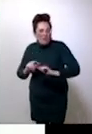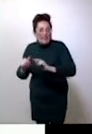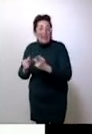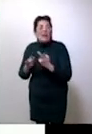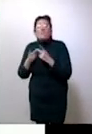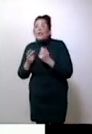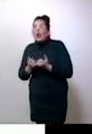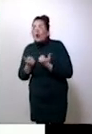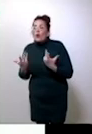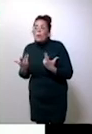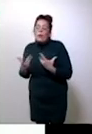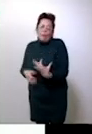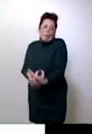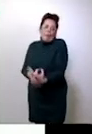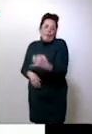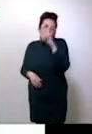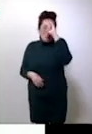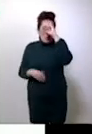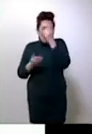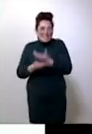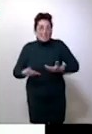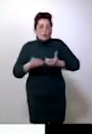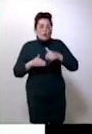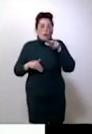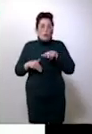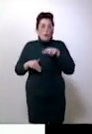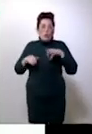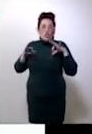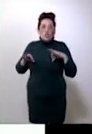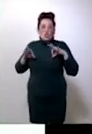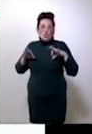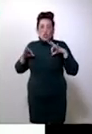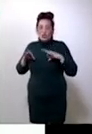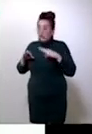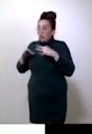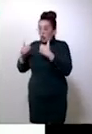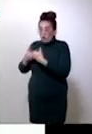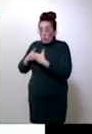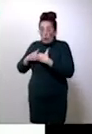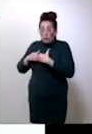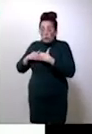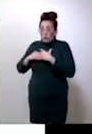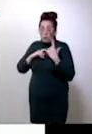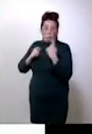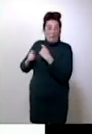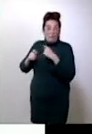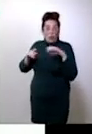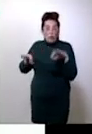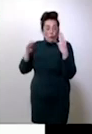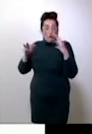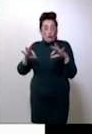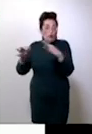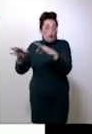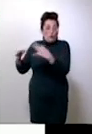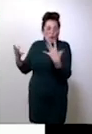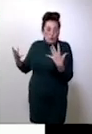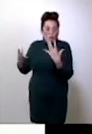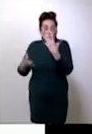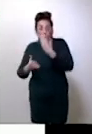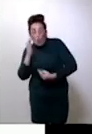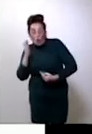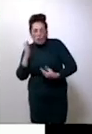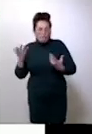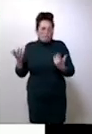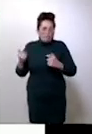forcément la situation du logement étant tendue, ça se remplit rapidement. Cependant, 5 000 logements vacants, c'est quand même 5 000 logements en moins qui